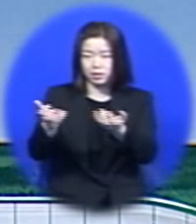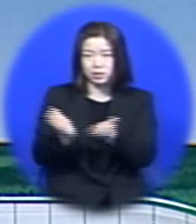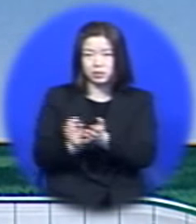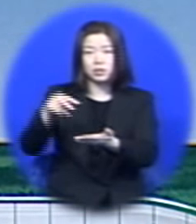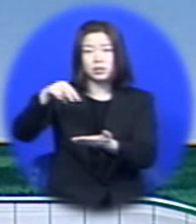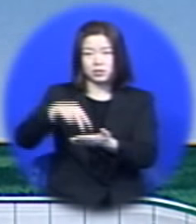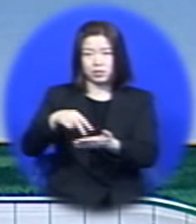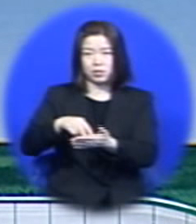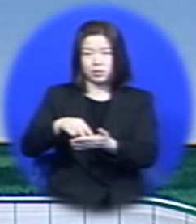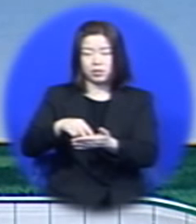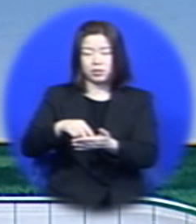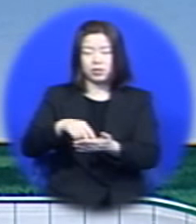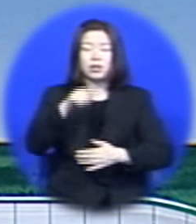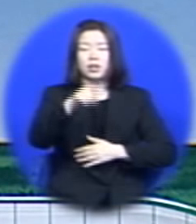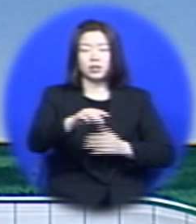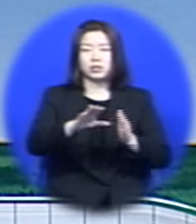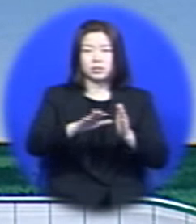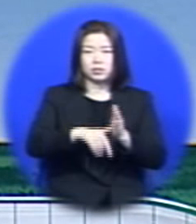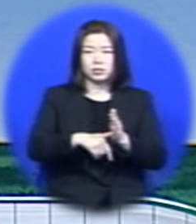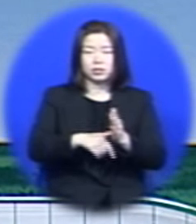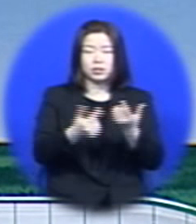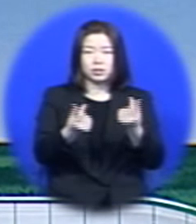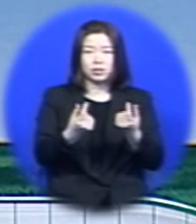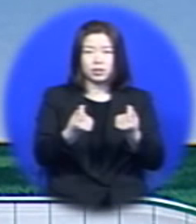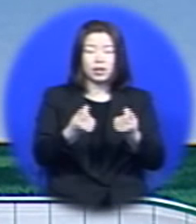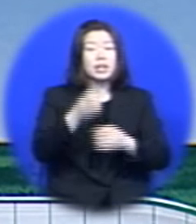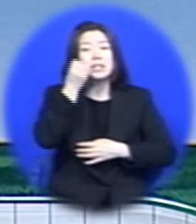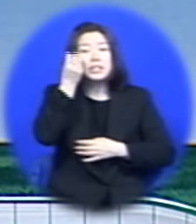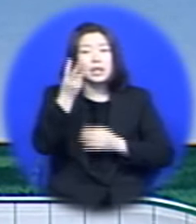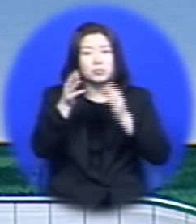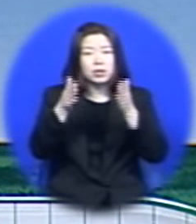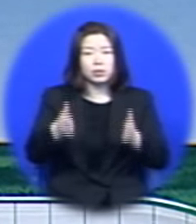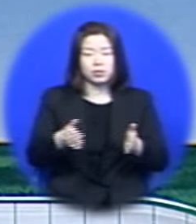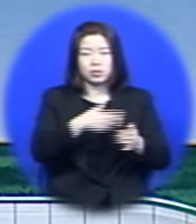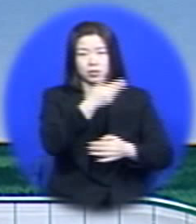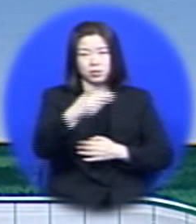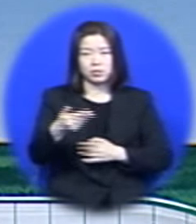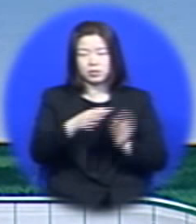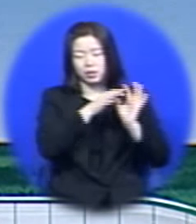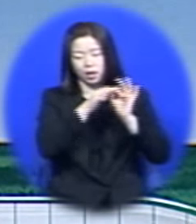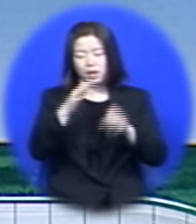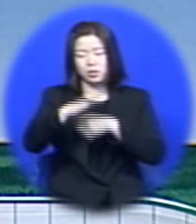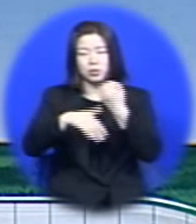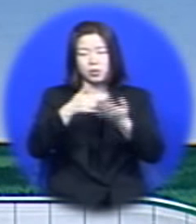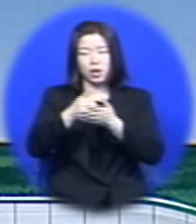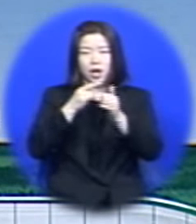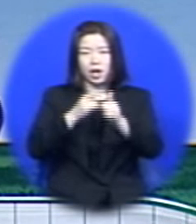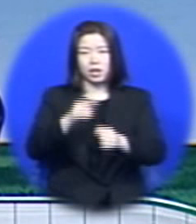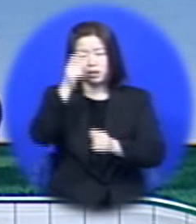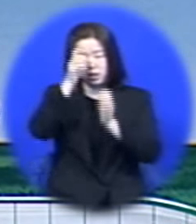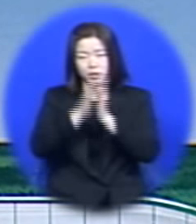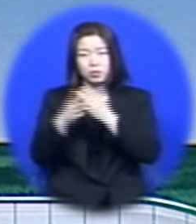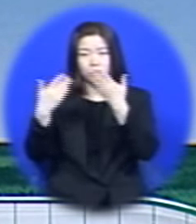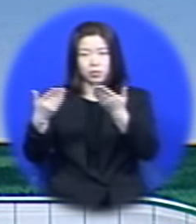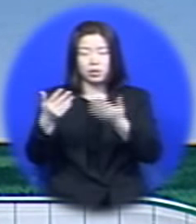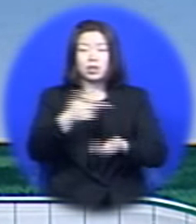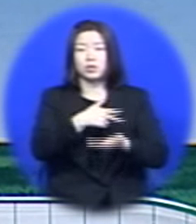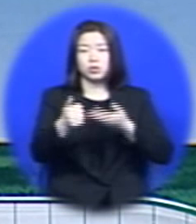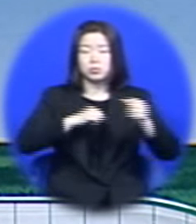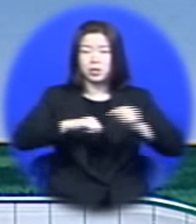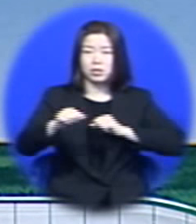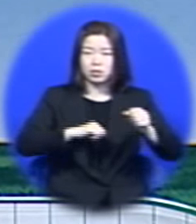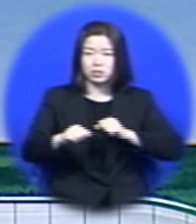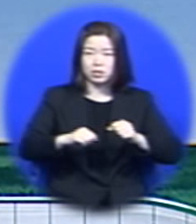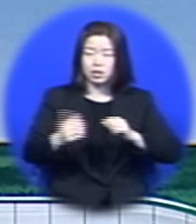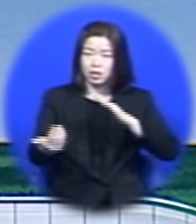그렇게 3개월을 보냈어요. 계속 하나님께 기도했습니다. 주님의 역사가 이루어지고 마귀의